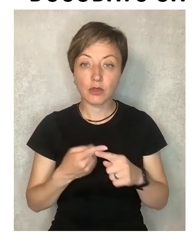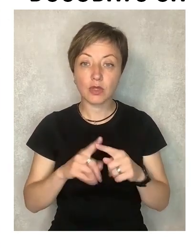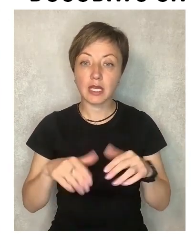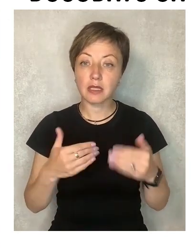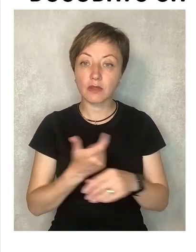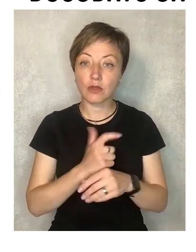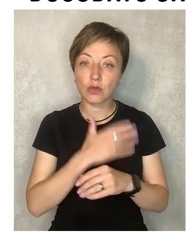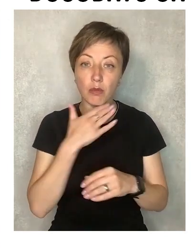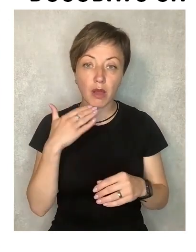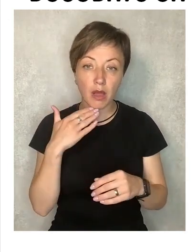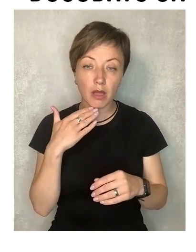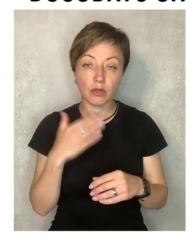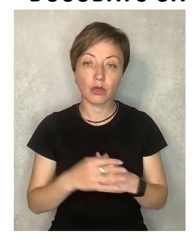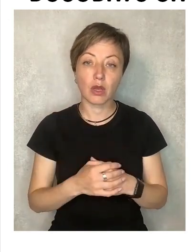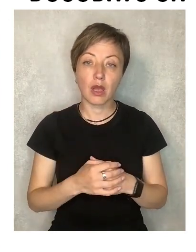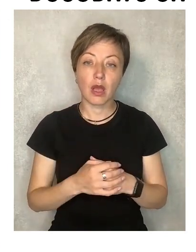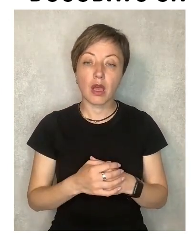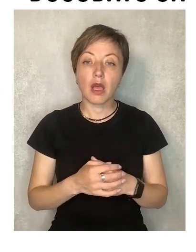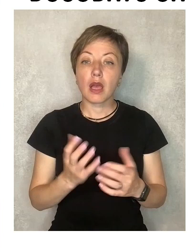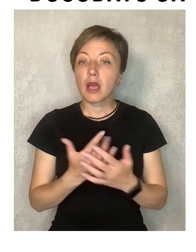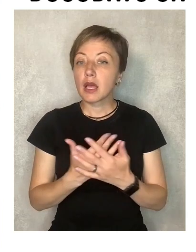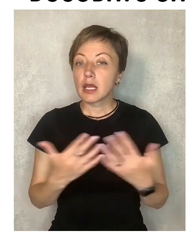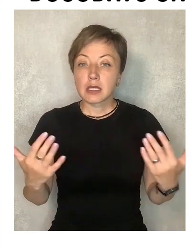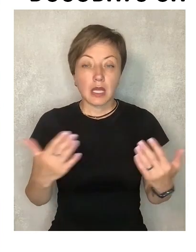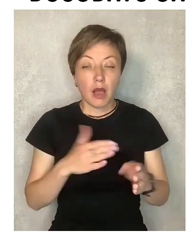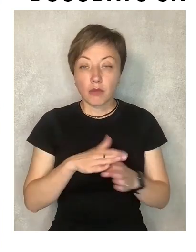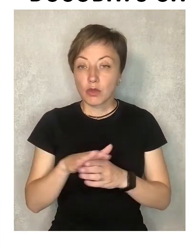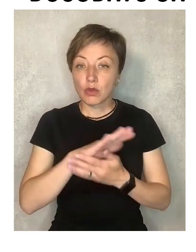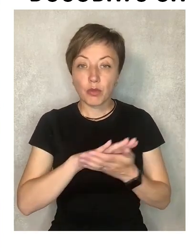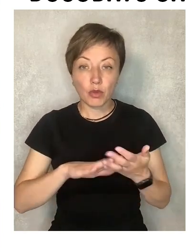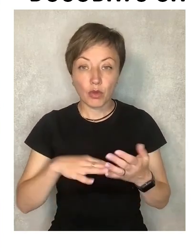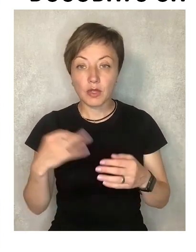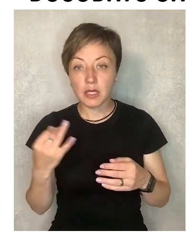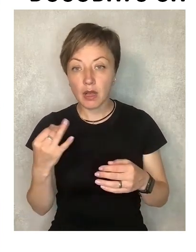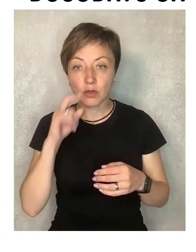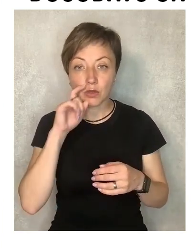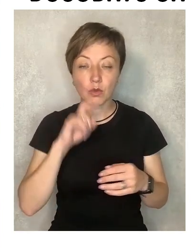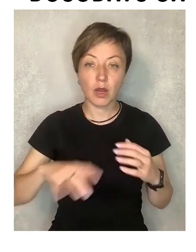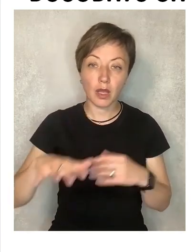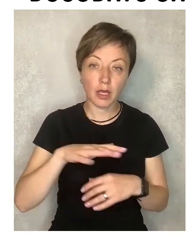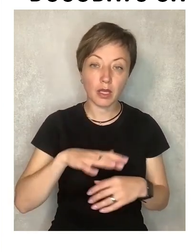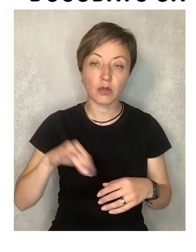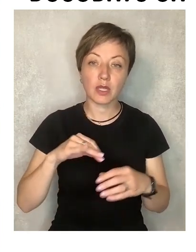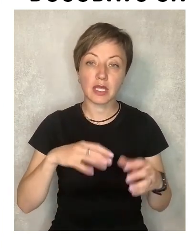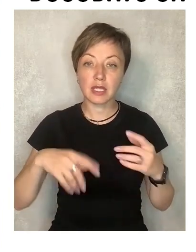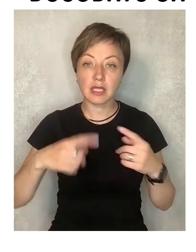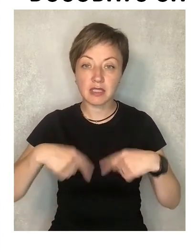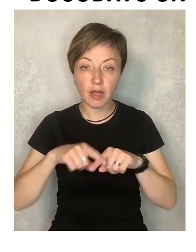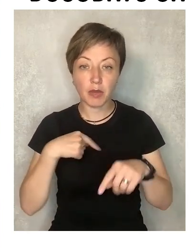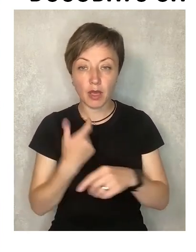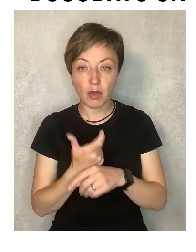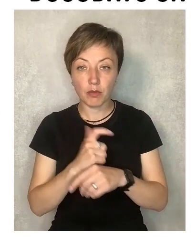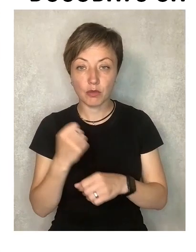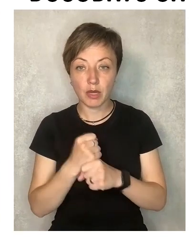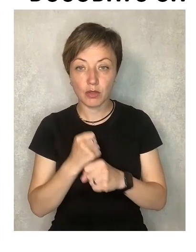там різних абсолютно, вони продовжують цікавитися Україною, і ну, сфера, в якій я більше працюю, це, власне,